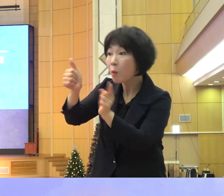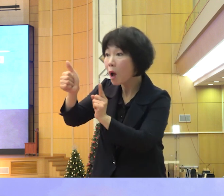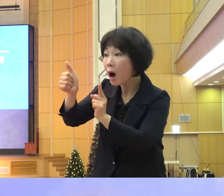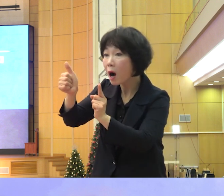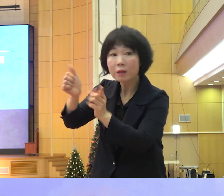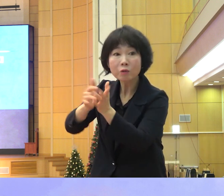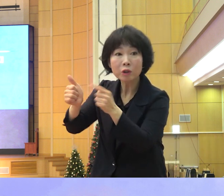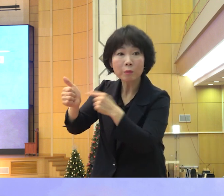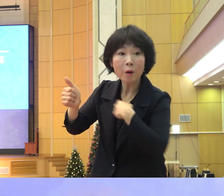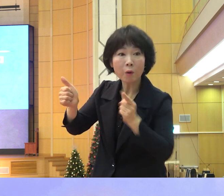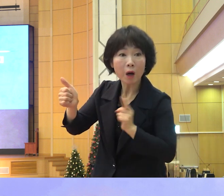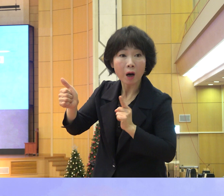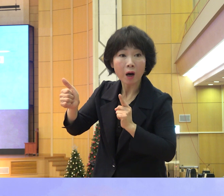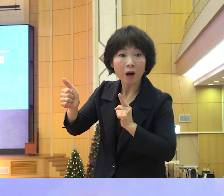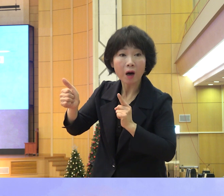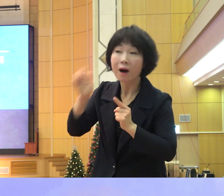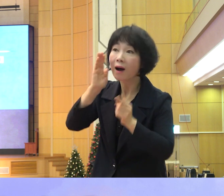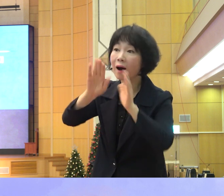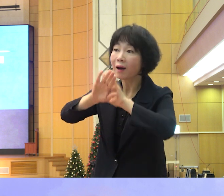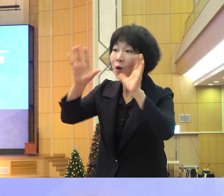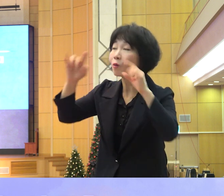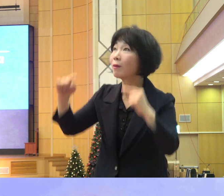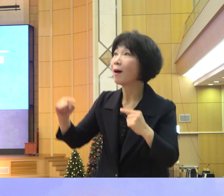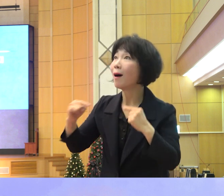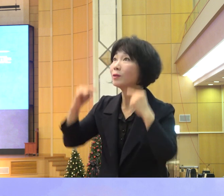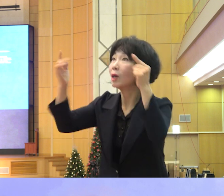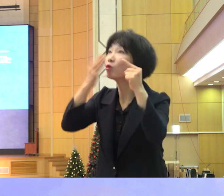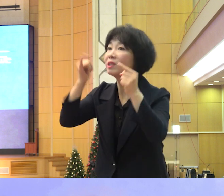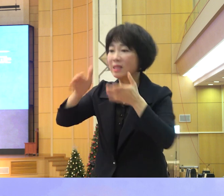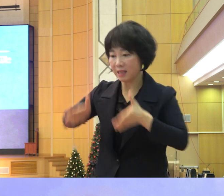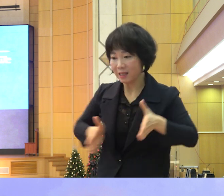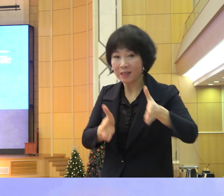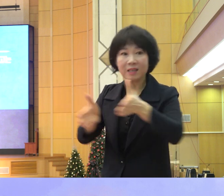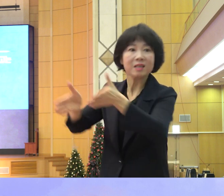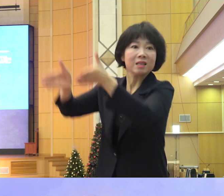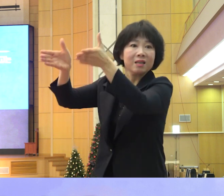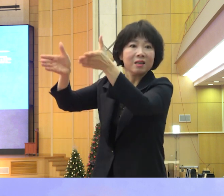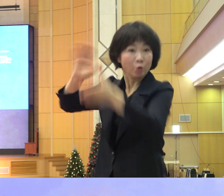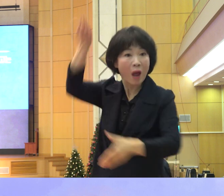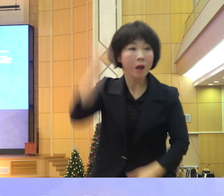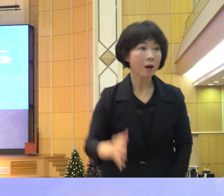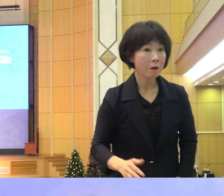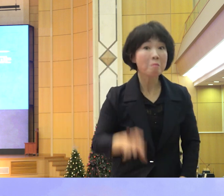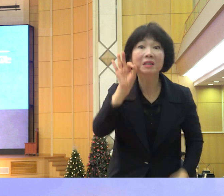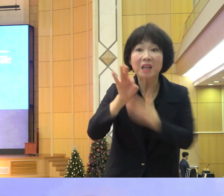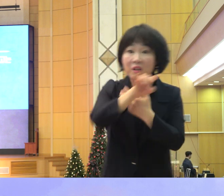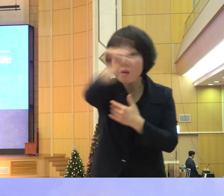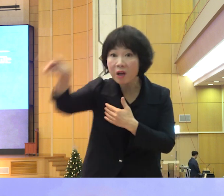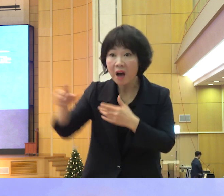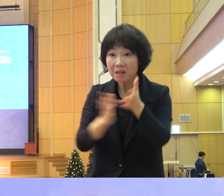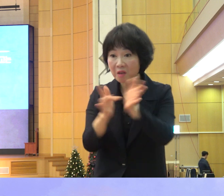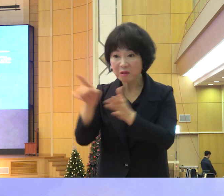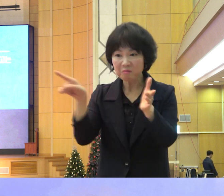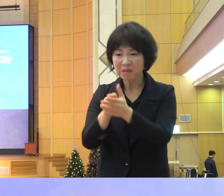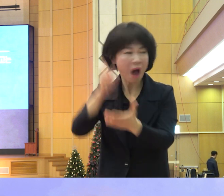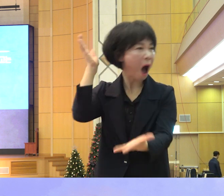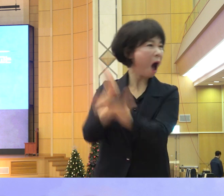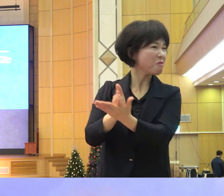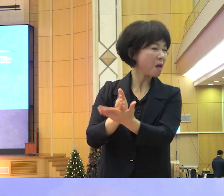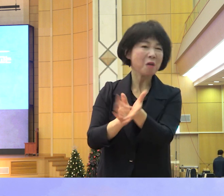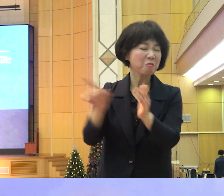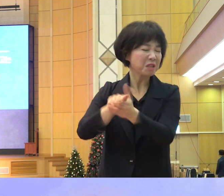진리요 생명이니. 생명이니. 나로 말미암지 않고는, 예수님으로 말미암지